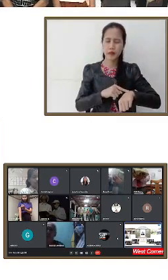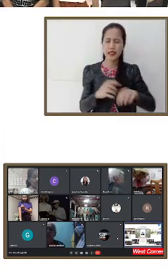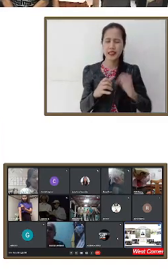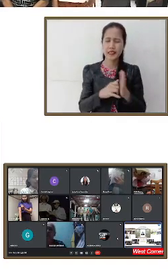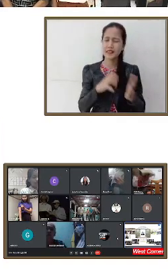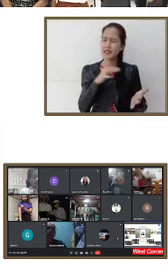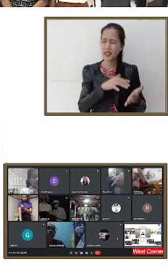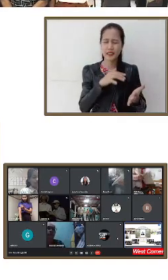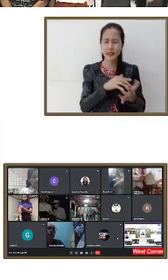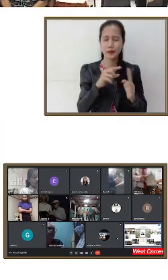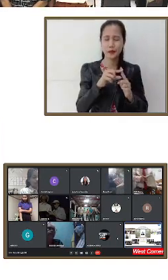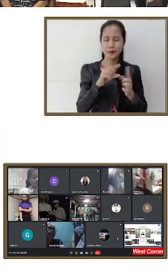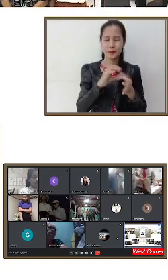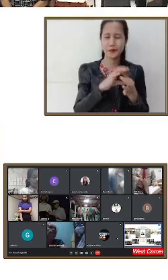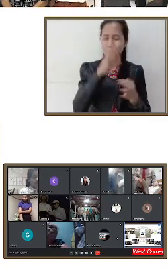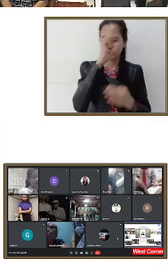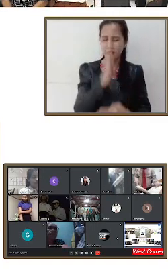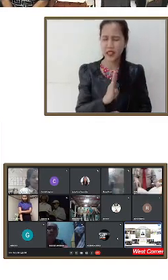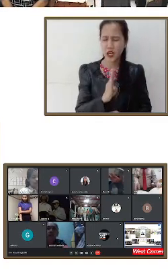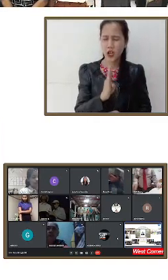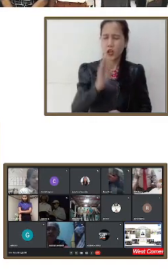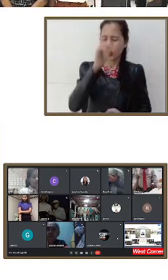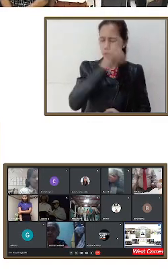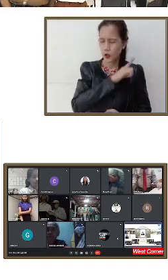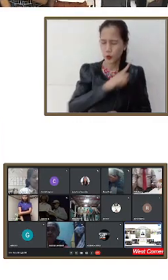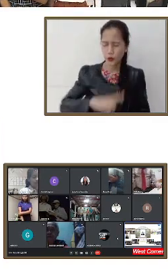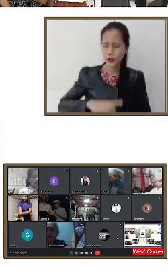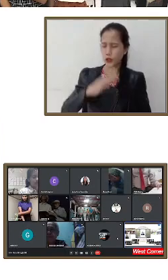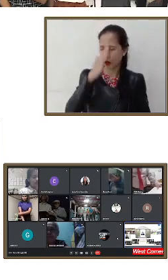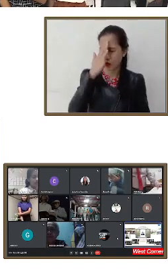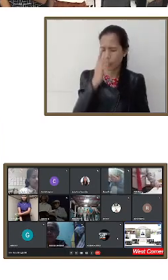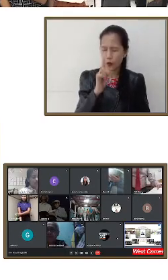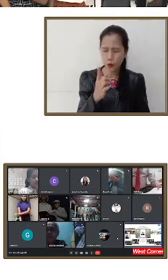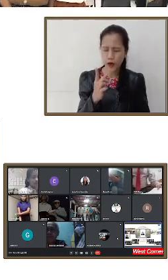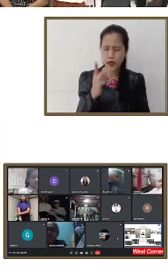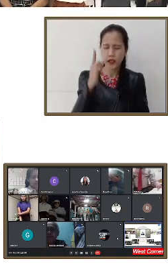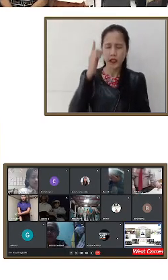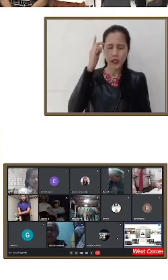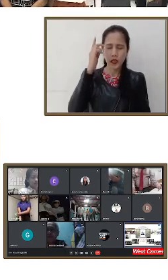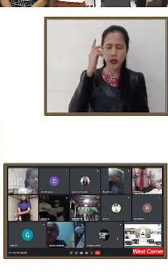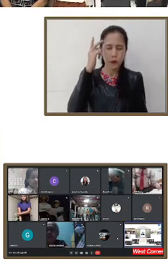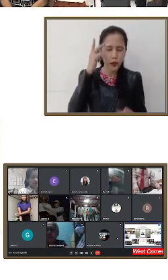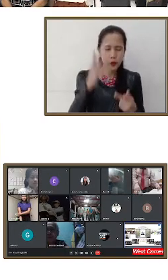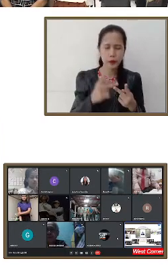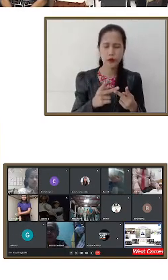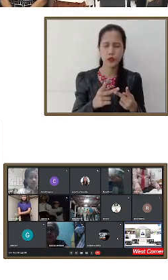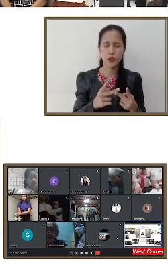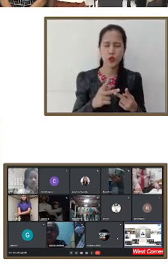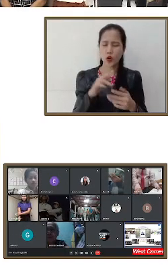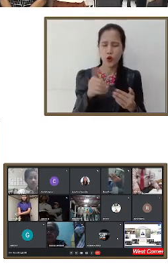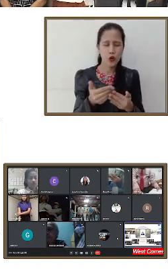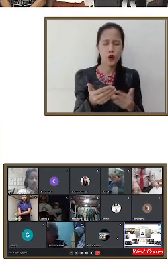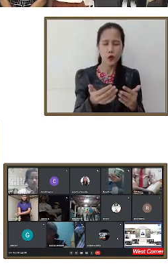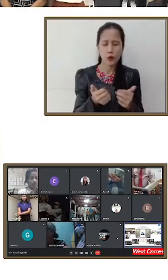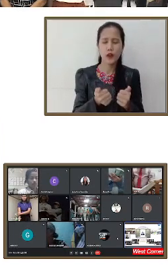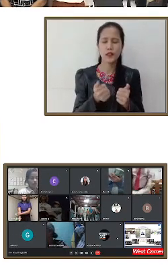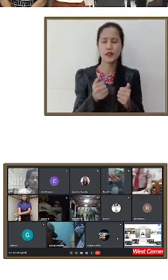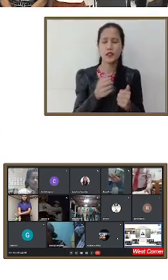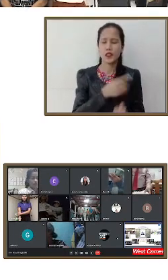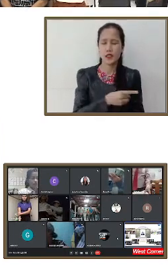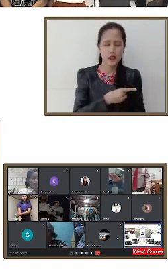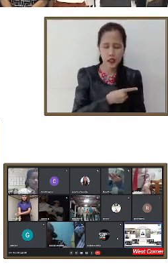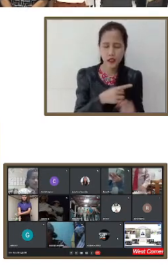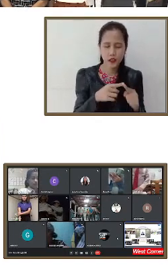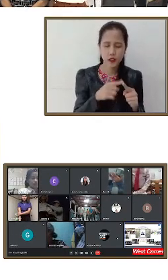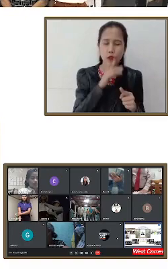salita. Panginoon, alam niyo po ang aking intensyon. All I want, O God, is to be a blessing to your people. Please use me, O God, mightily